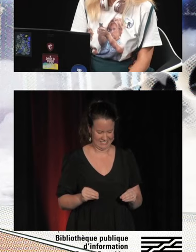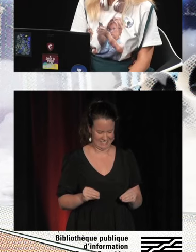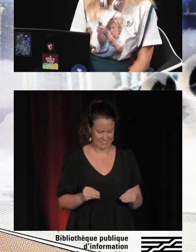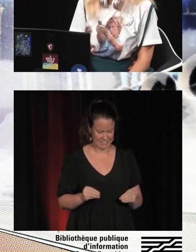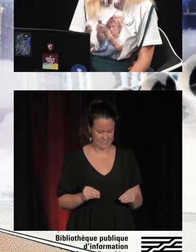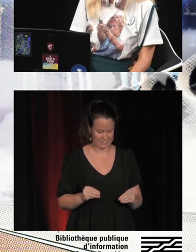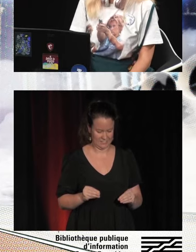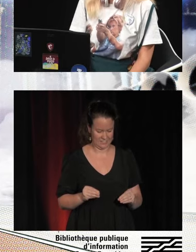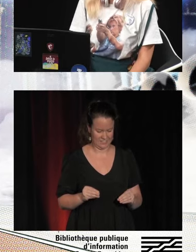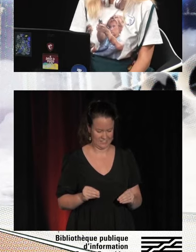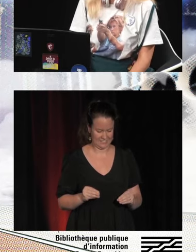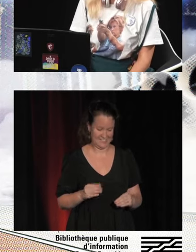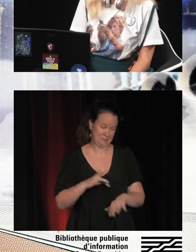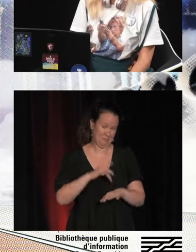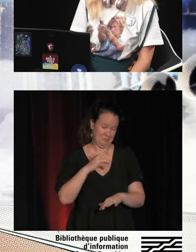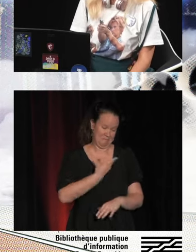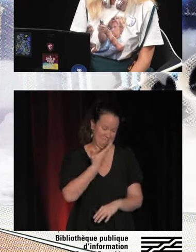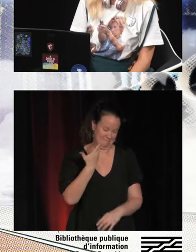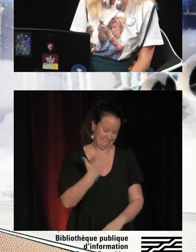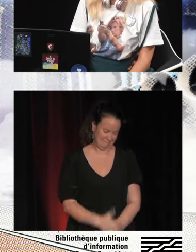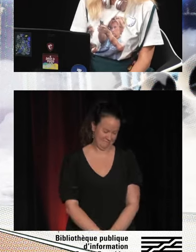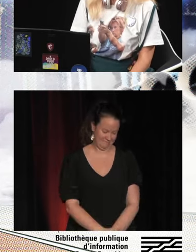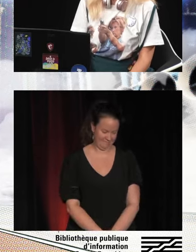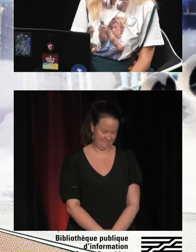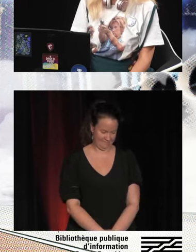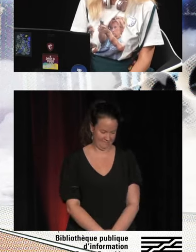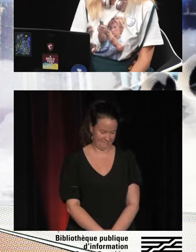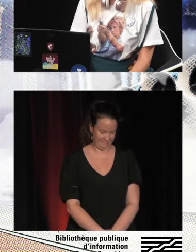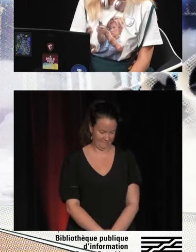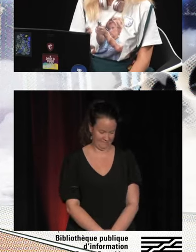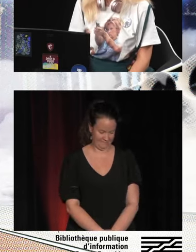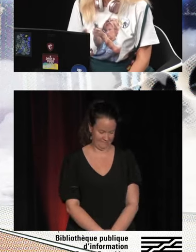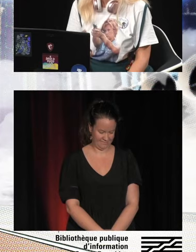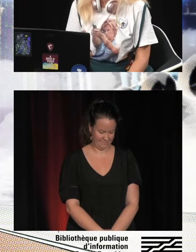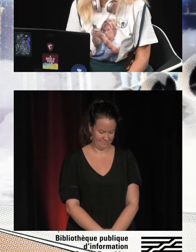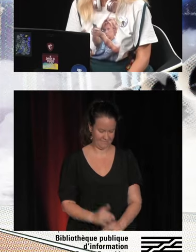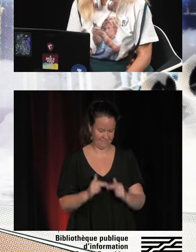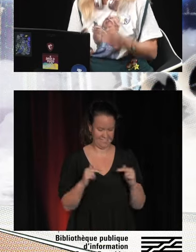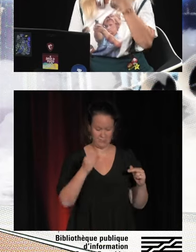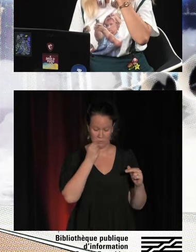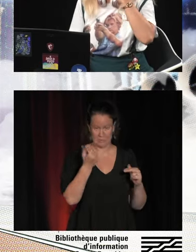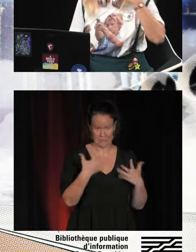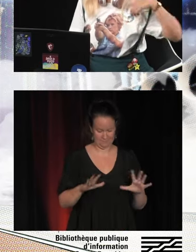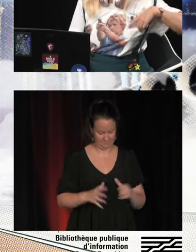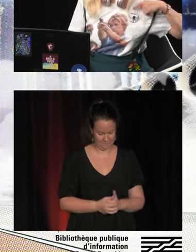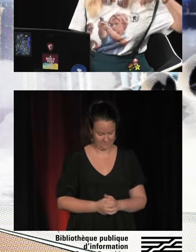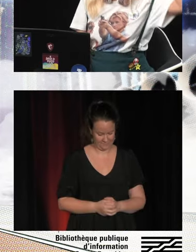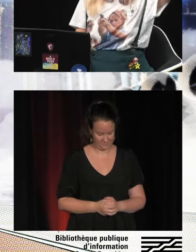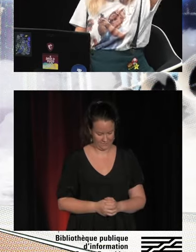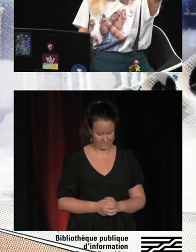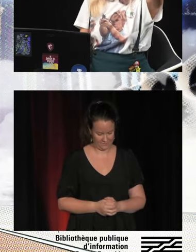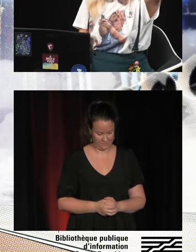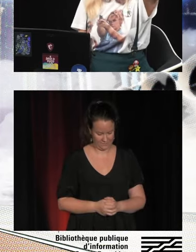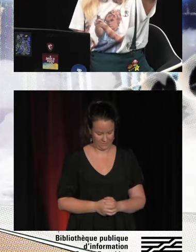prendre le... Bien sûr que oui. Bien sûr que oui. Et on est à la fin du niveau. C'est bon.